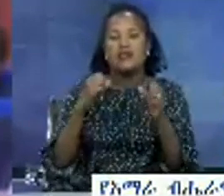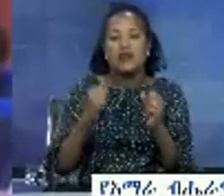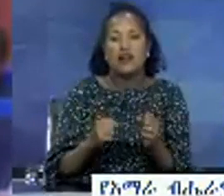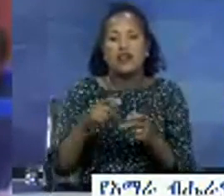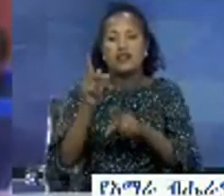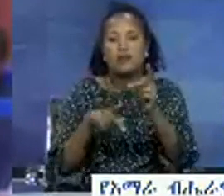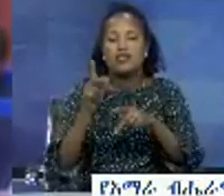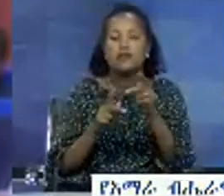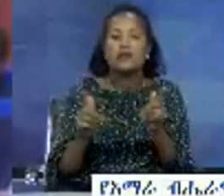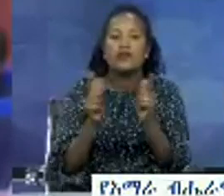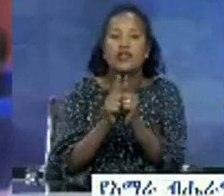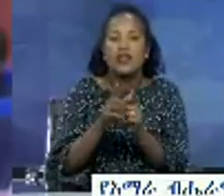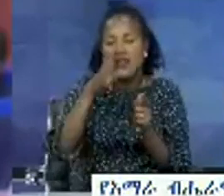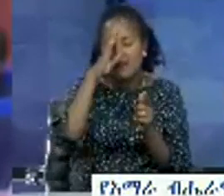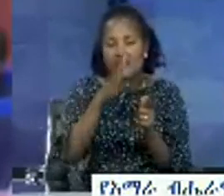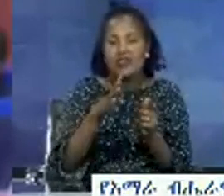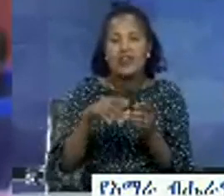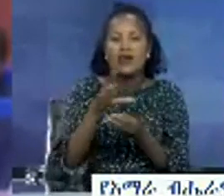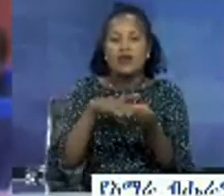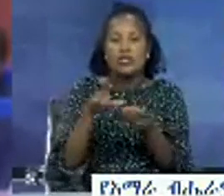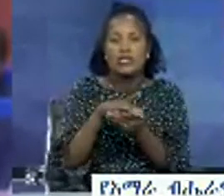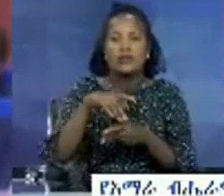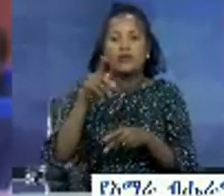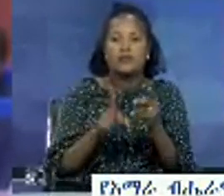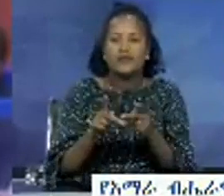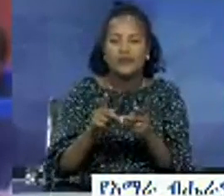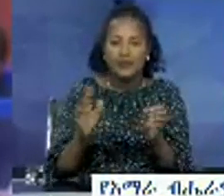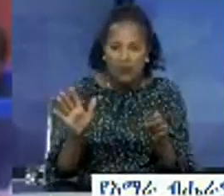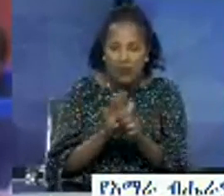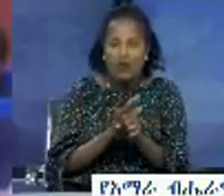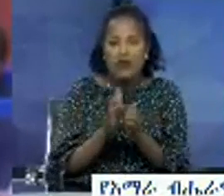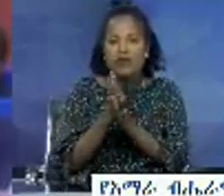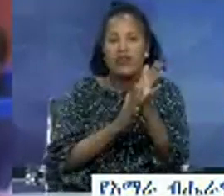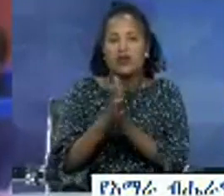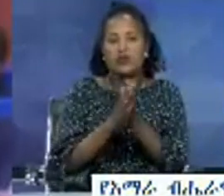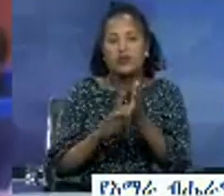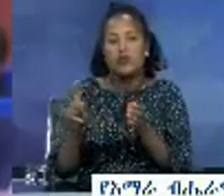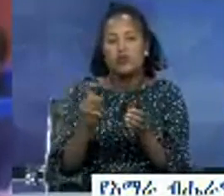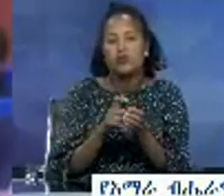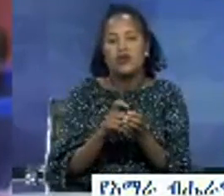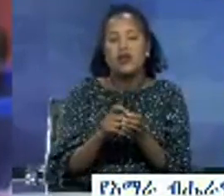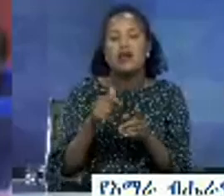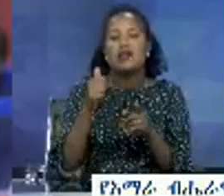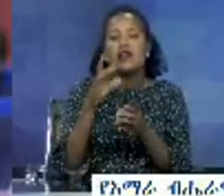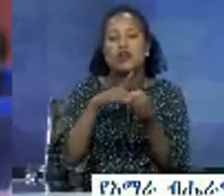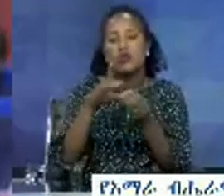የህዝብ ለህዝብ ግንኙነት ለመፍጠር የክልላችን ህዝብ ሙሉ ፍላጎት መሆኑን